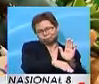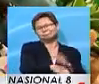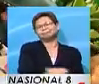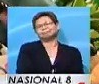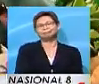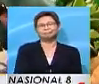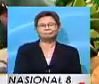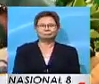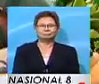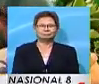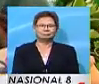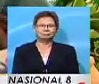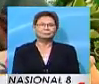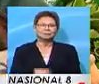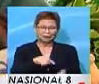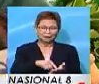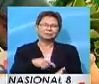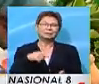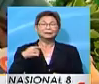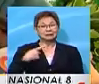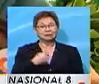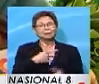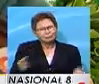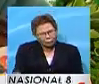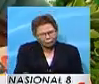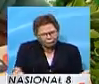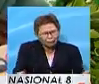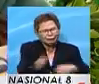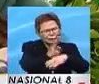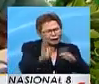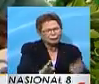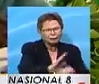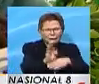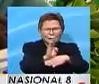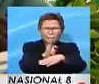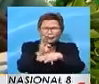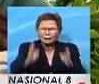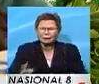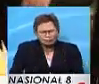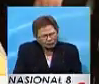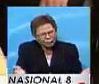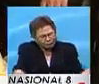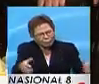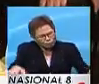lebih murah dan ini yang kita galakkan kepada semua peniaga-peniaga untuk